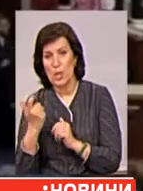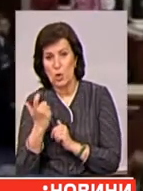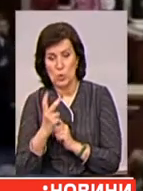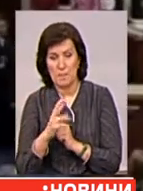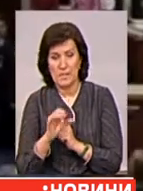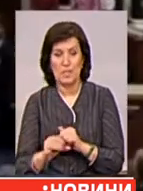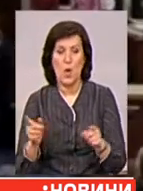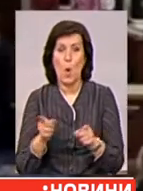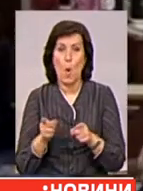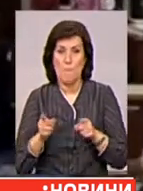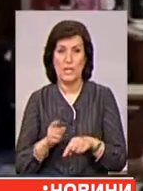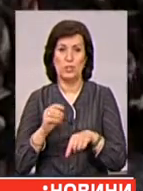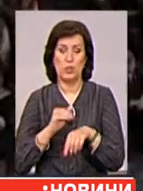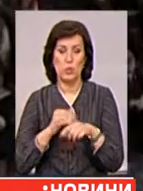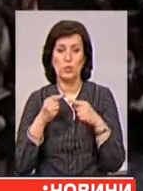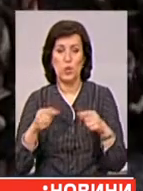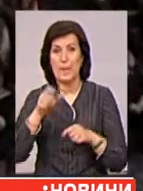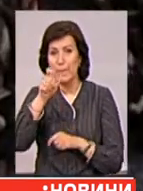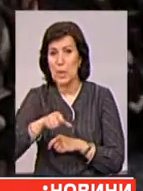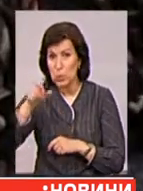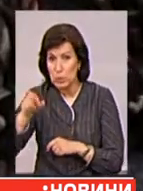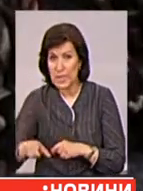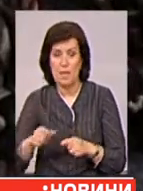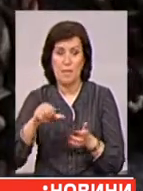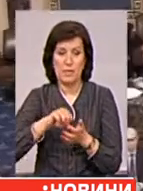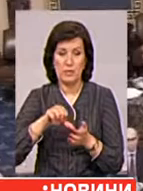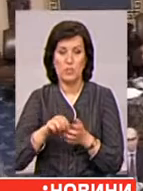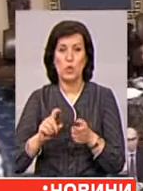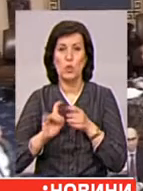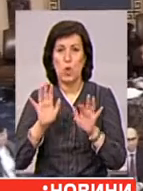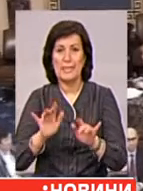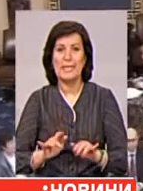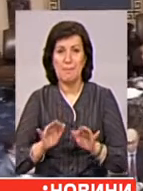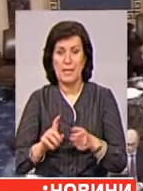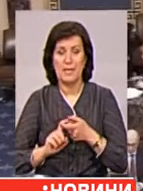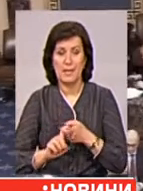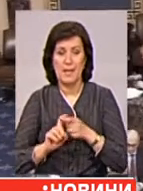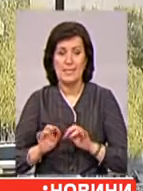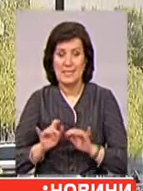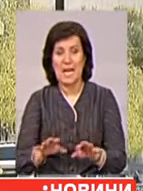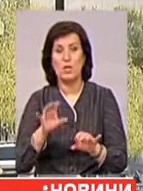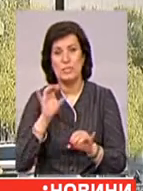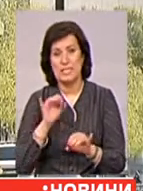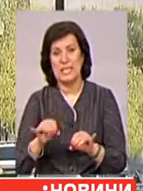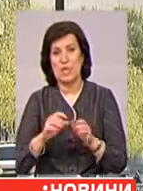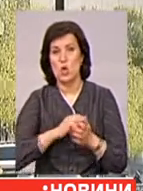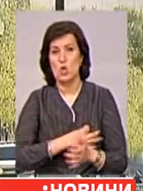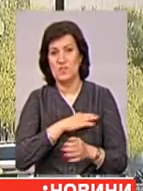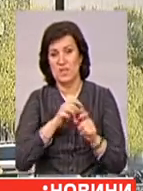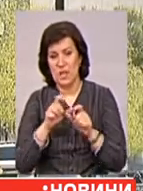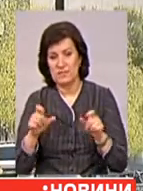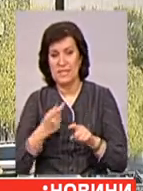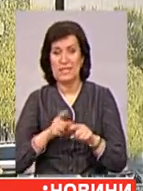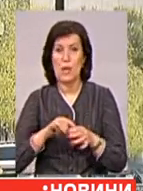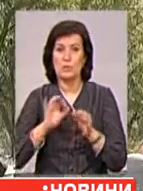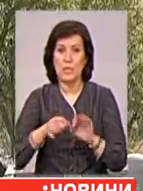металургії. Обмеження торкнуться й окремих людей, причетних до кібердіяльності та розвідувальних агентств. Крім того, законопроект ускладнює